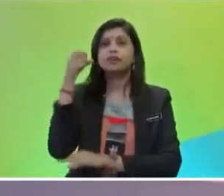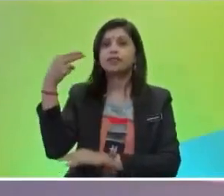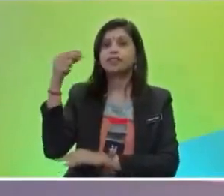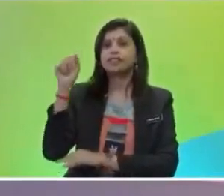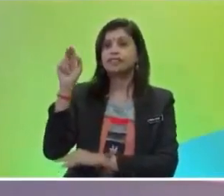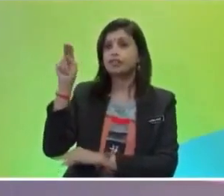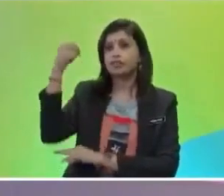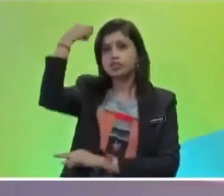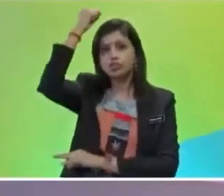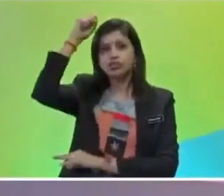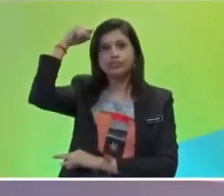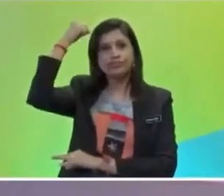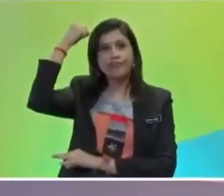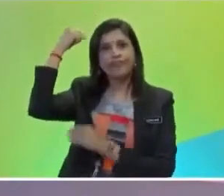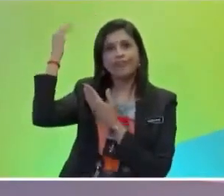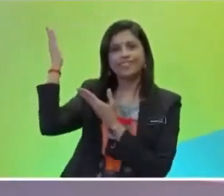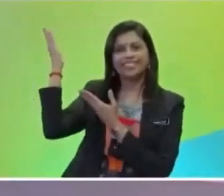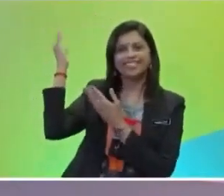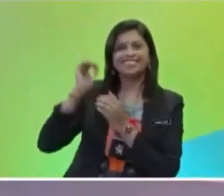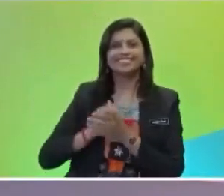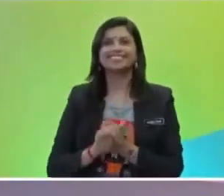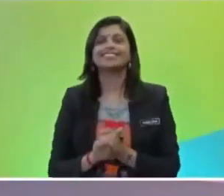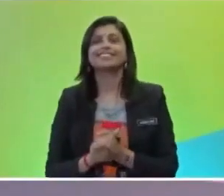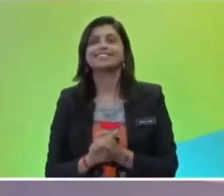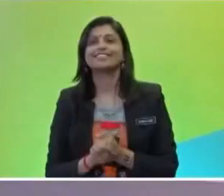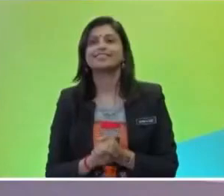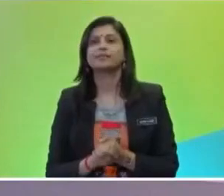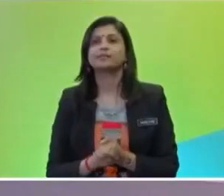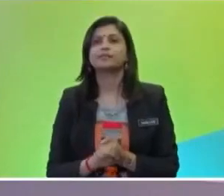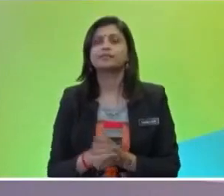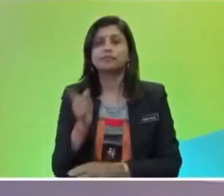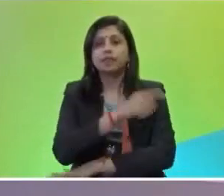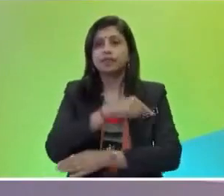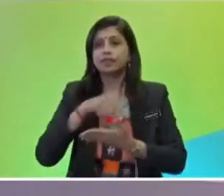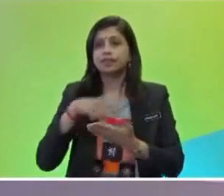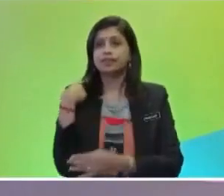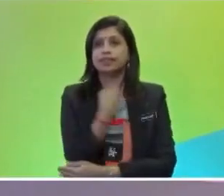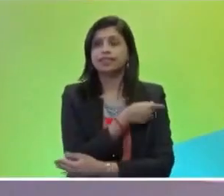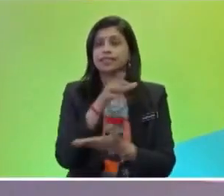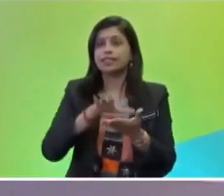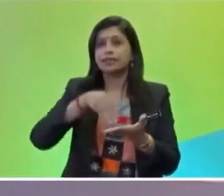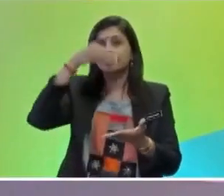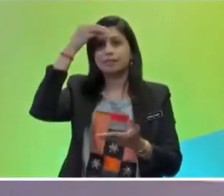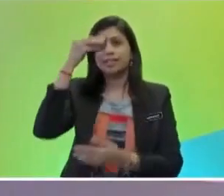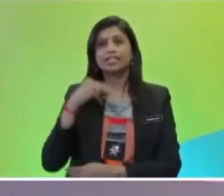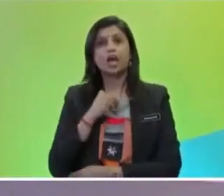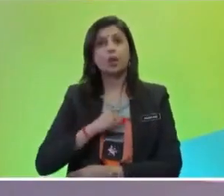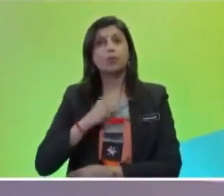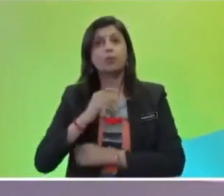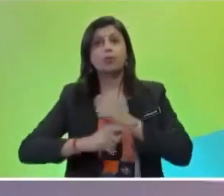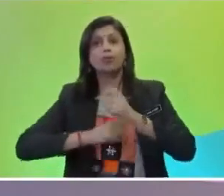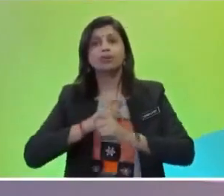anda. Dan untuk hari ini, mata pelajaran kita adalah pendidikan moral tahun